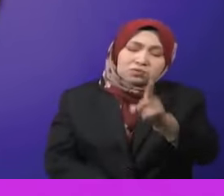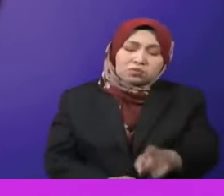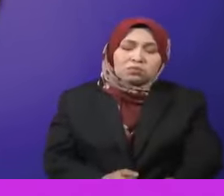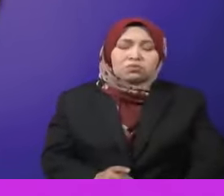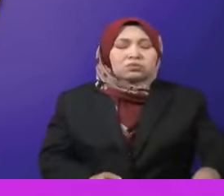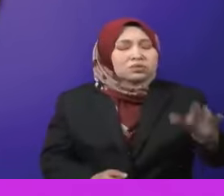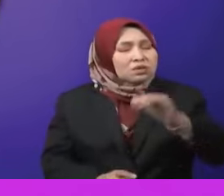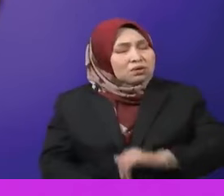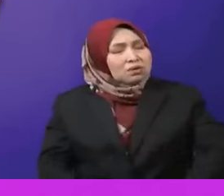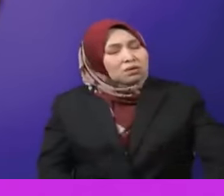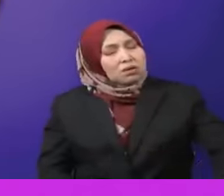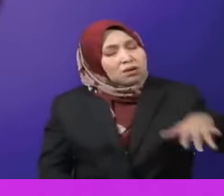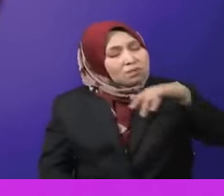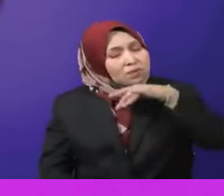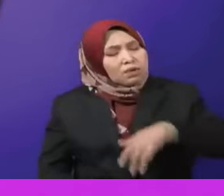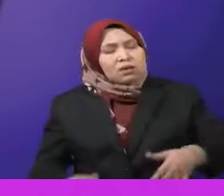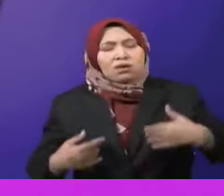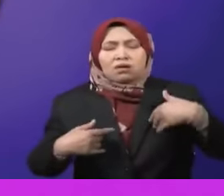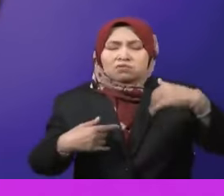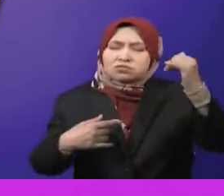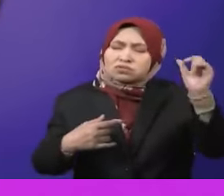وإنك لمن